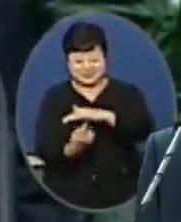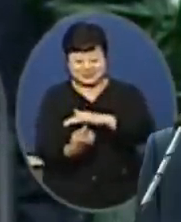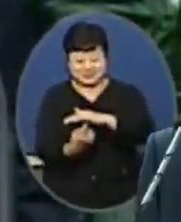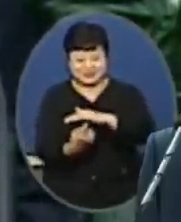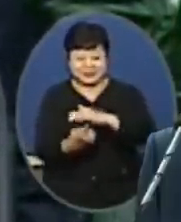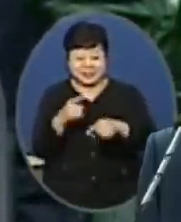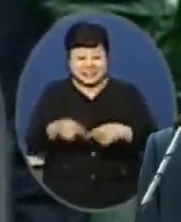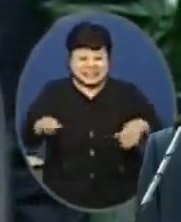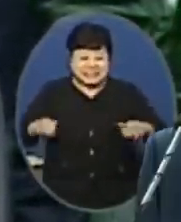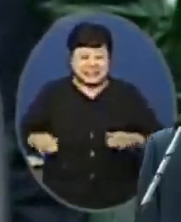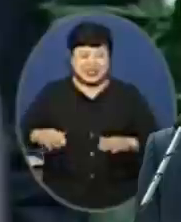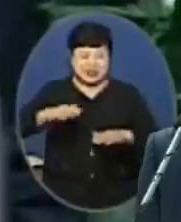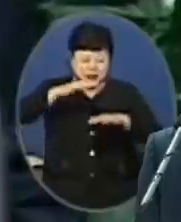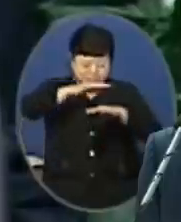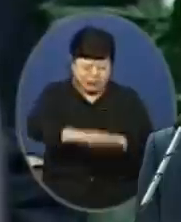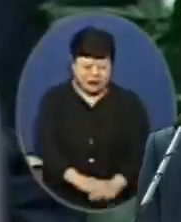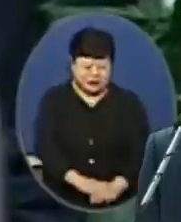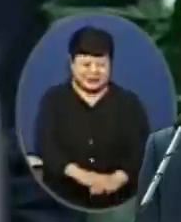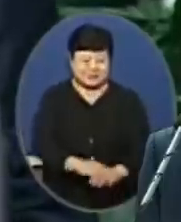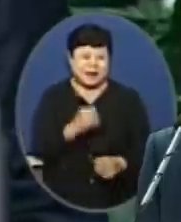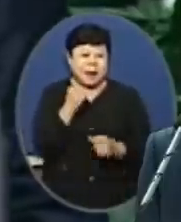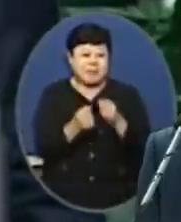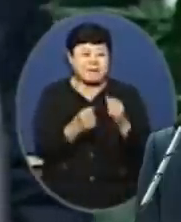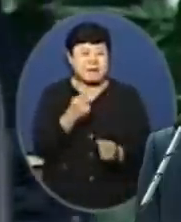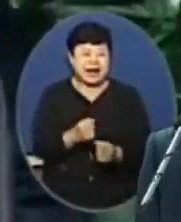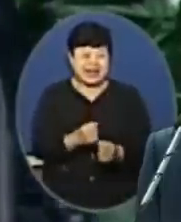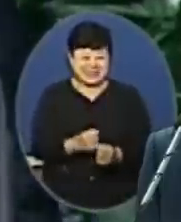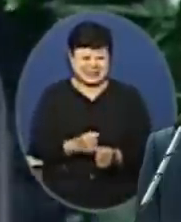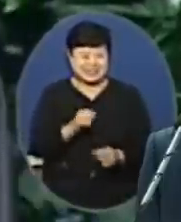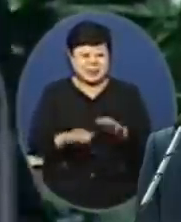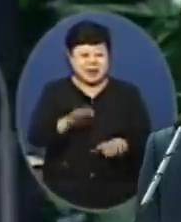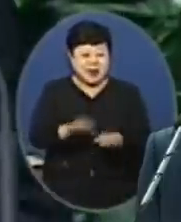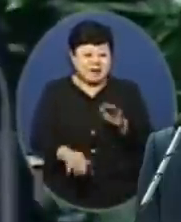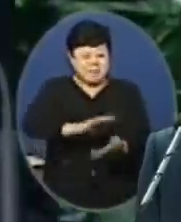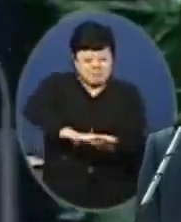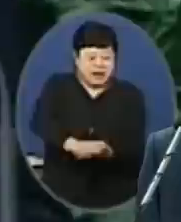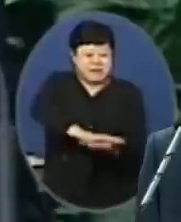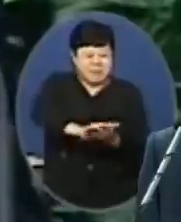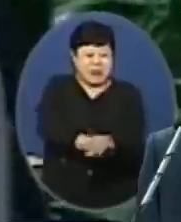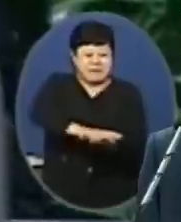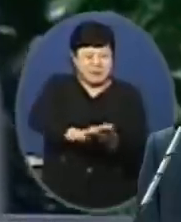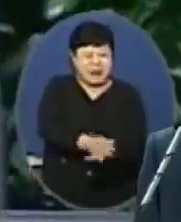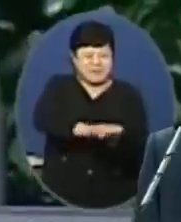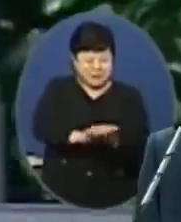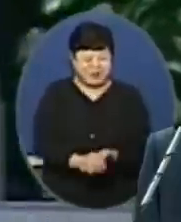덮친다. 그러면 빨리 뛰어가서 그 바지기 위에 서서 꿀립니다.